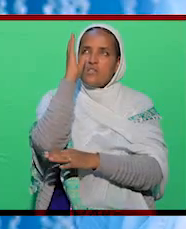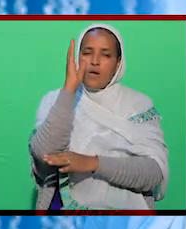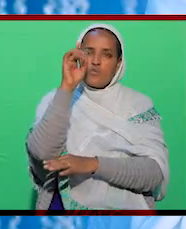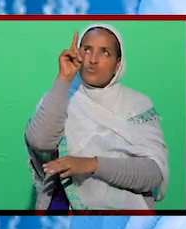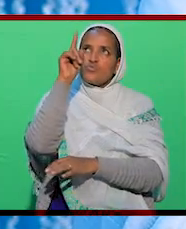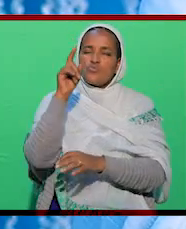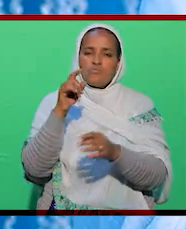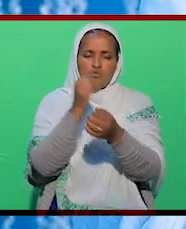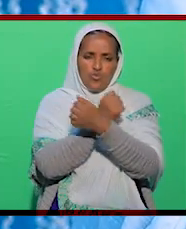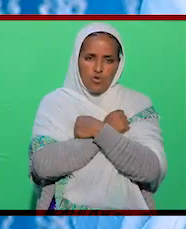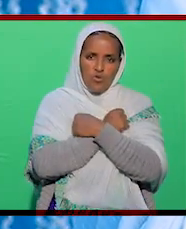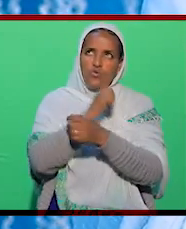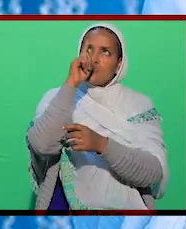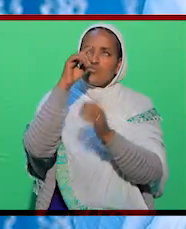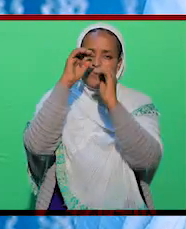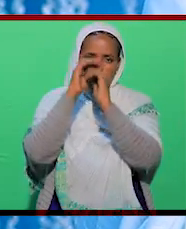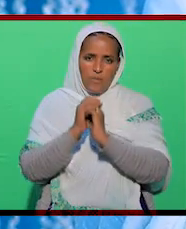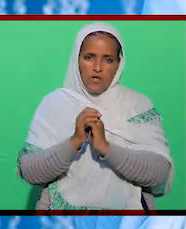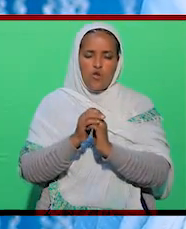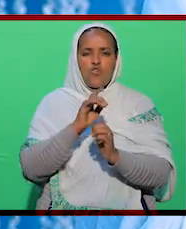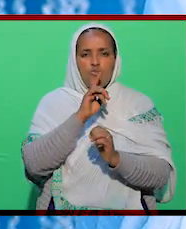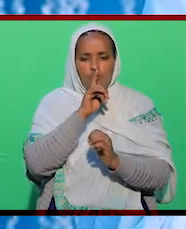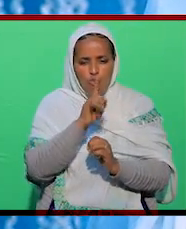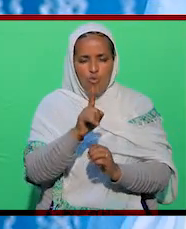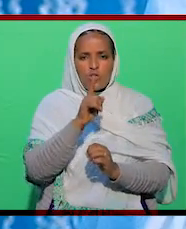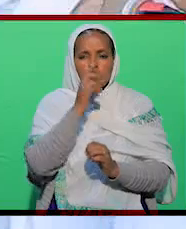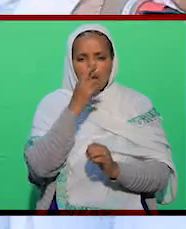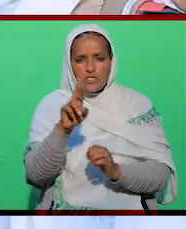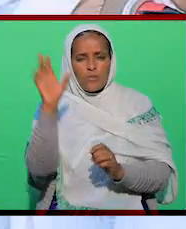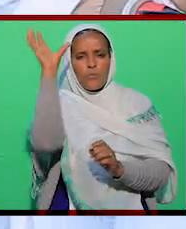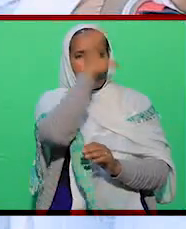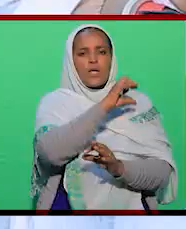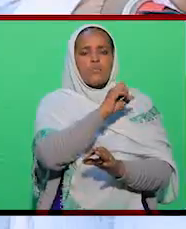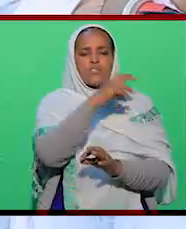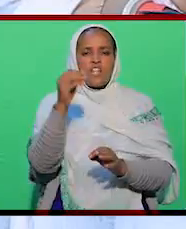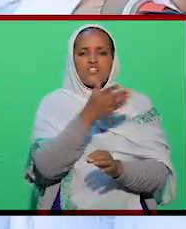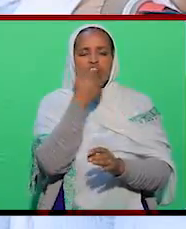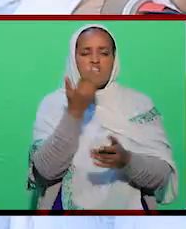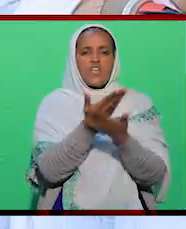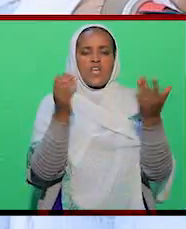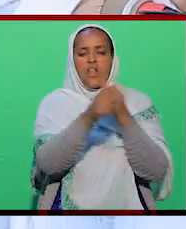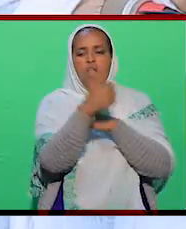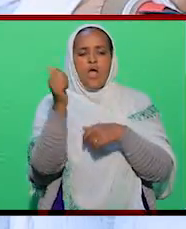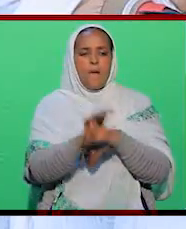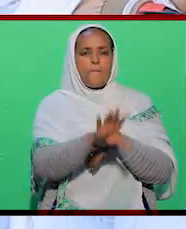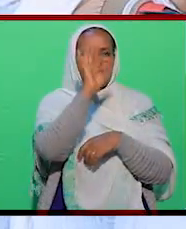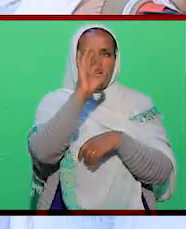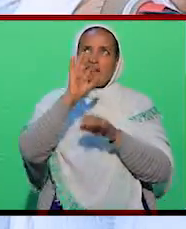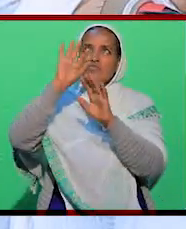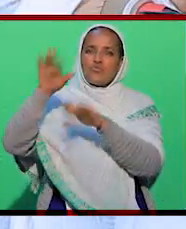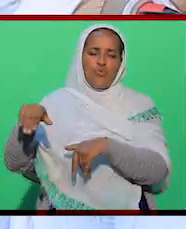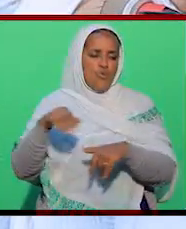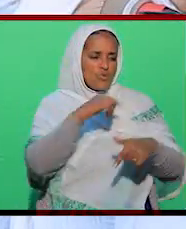ቢሆን እግዚአብሔር እሱን የምትወደው እሱን የምታመልከው በእውነት ነው ወይስ በግምትና የተሻለ ነገር